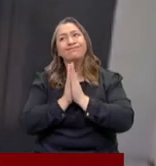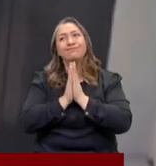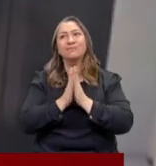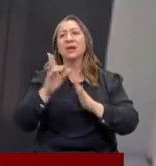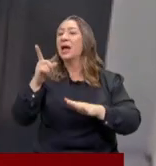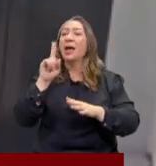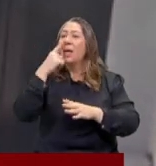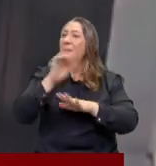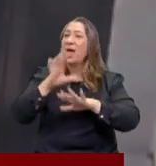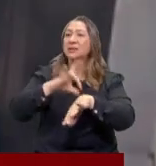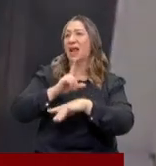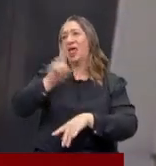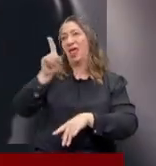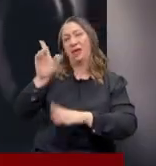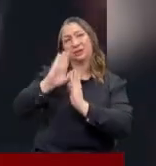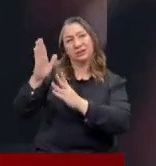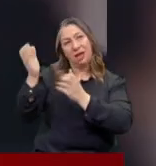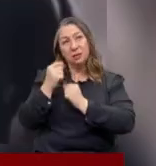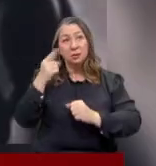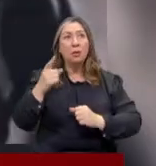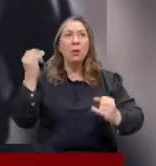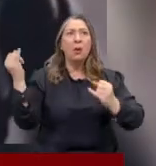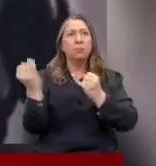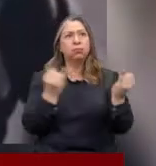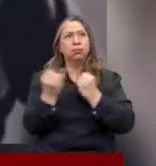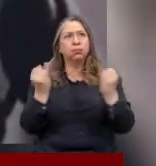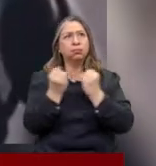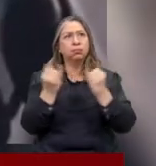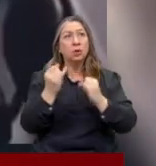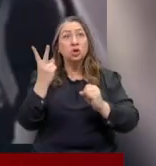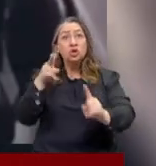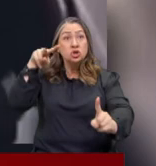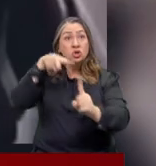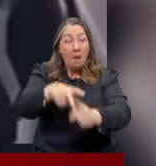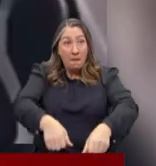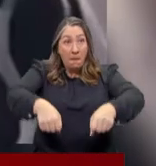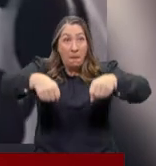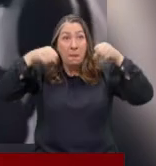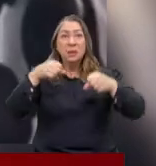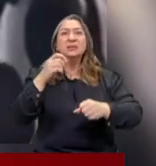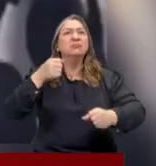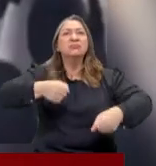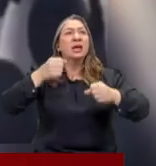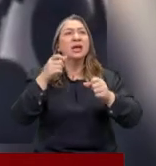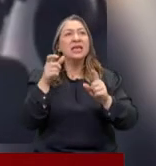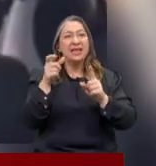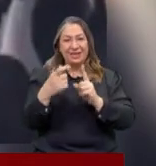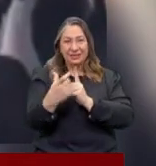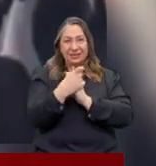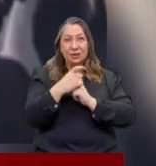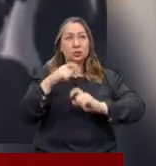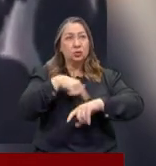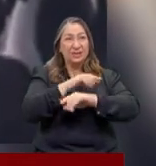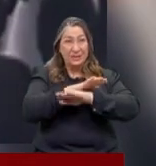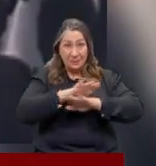raporu hastanenin verebileceğini söyledi. Tartışma çıktı. Çift yumrukla saldırdı. Saldırganların ifadesi izolasyon süresi